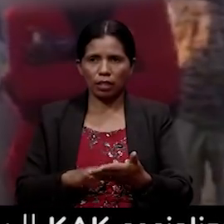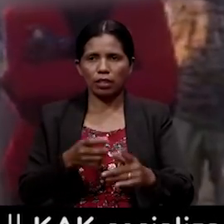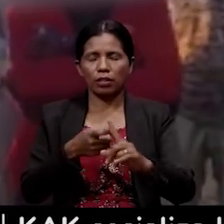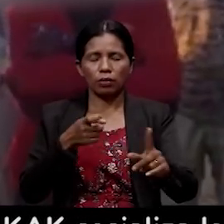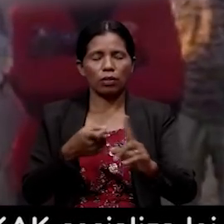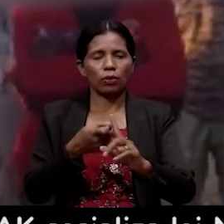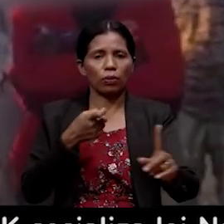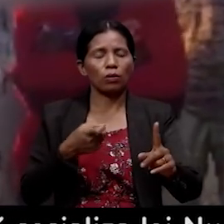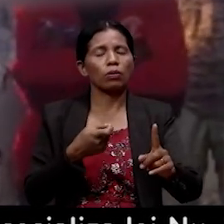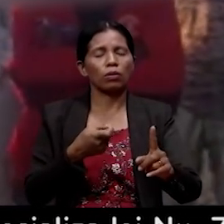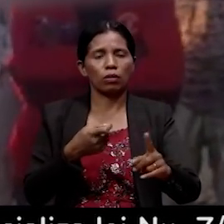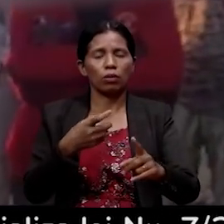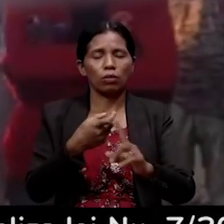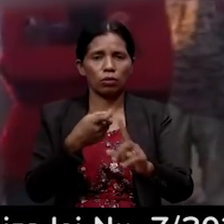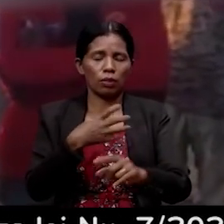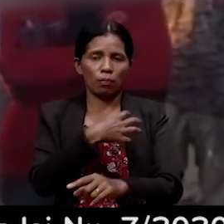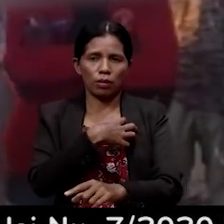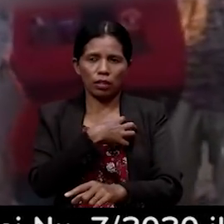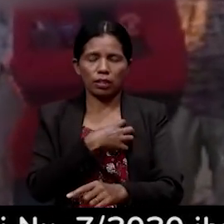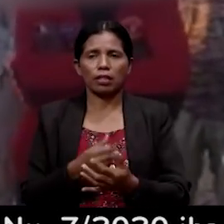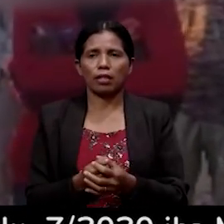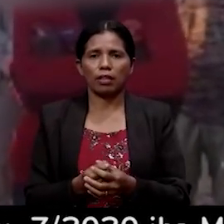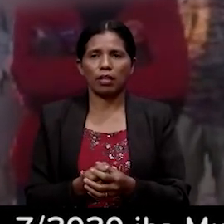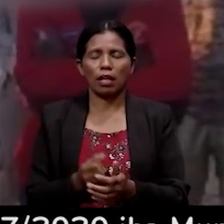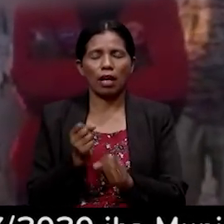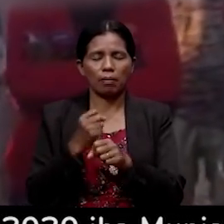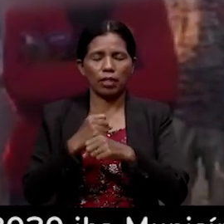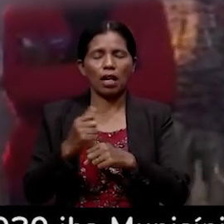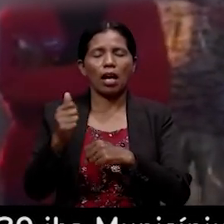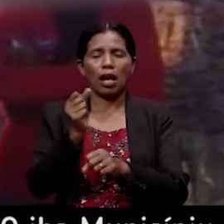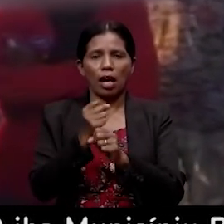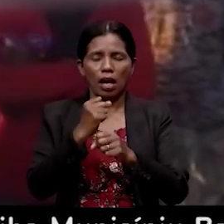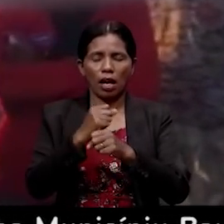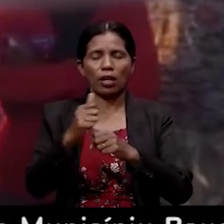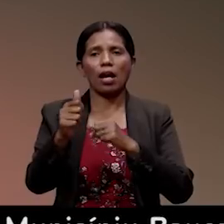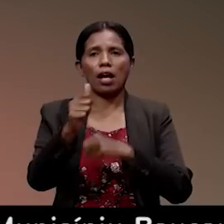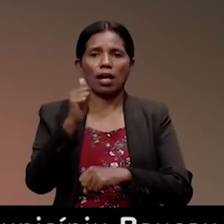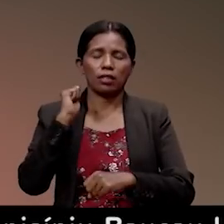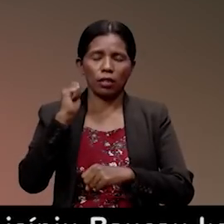nia, asaun sirna me koin hola, ne asaun standar polisi nia servisu.